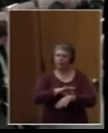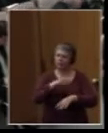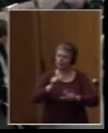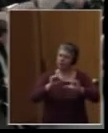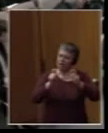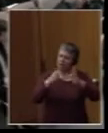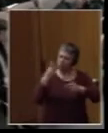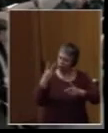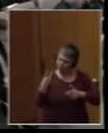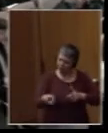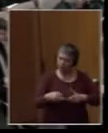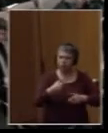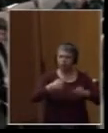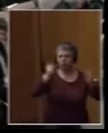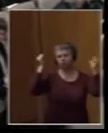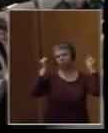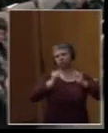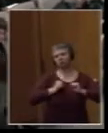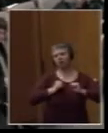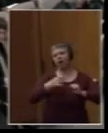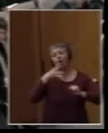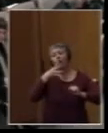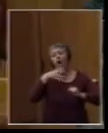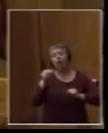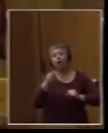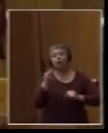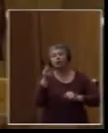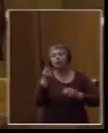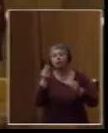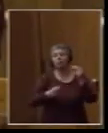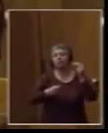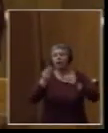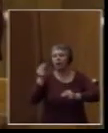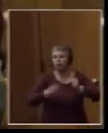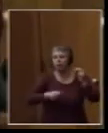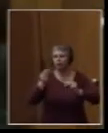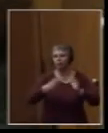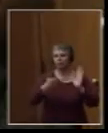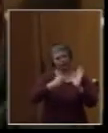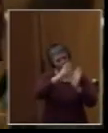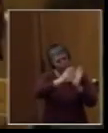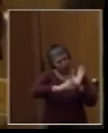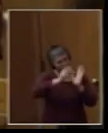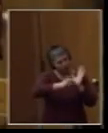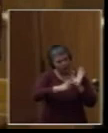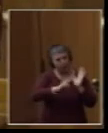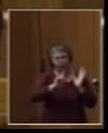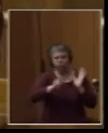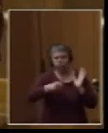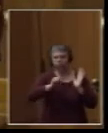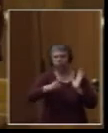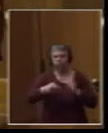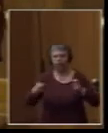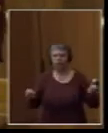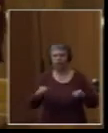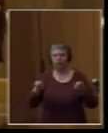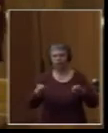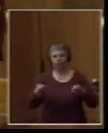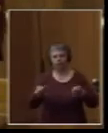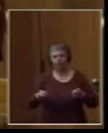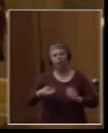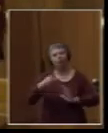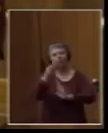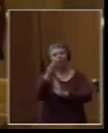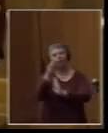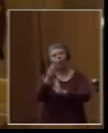πληγεί βαθύτατα από την οικονομική κρίση και τις μνημονιακές πολιτικές, με αποτέλεσμα συχνά να βιώνουν